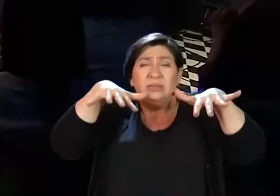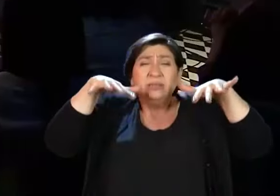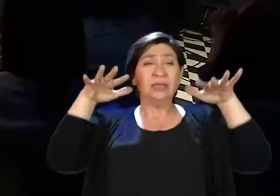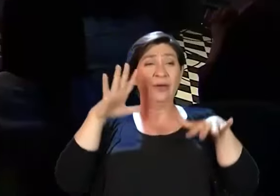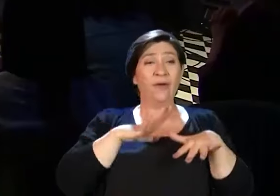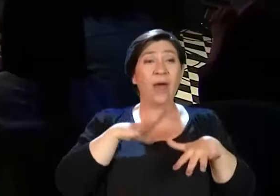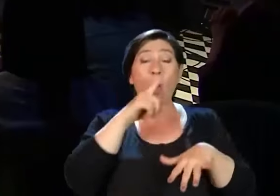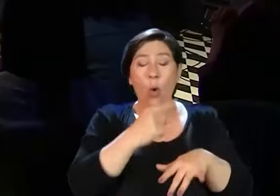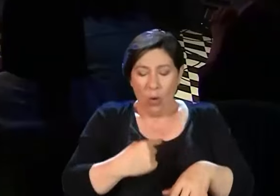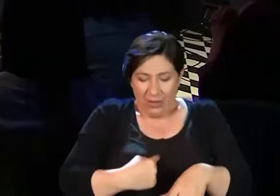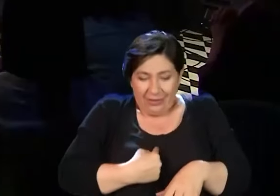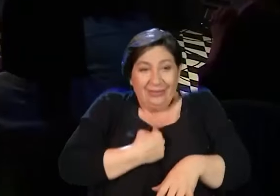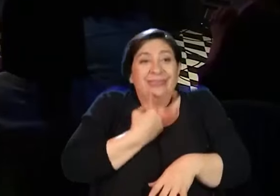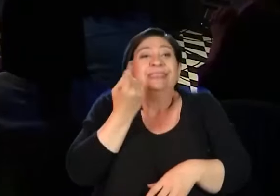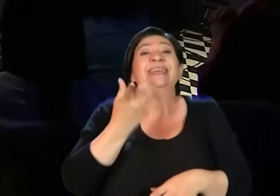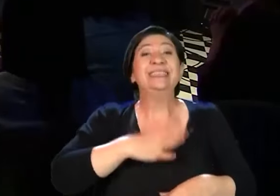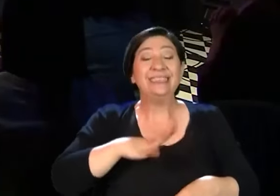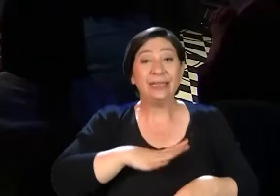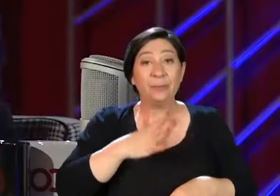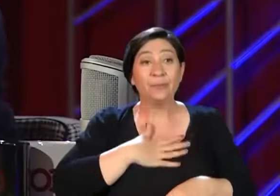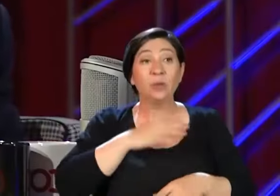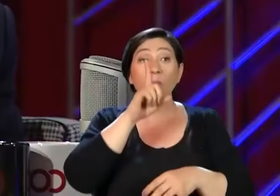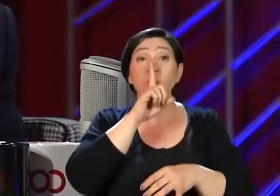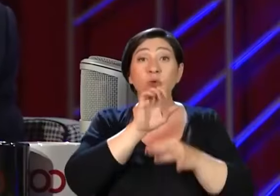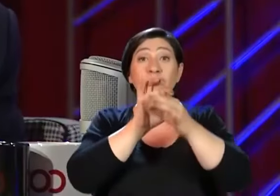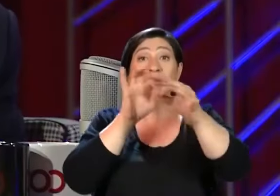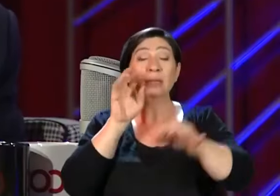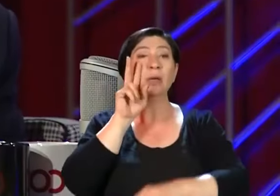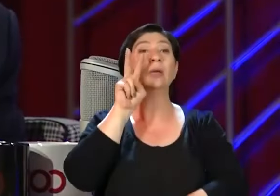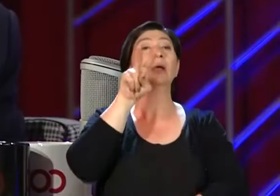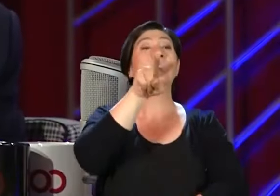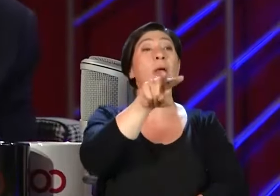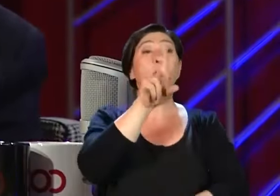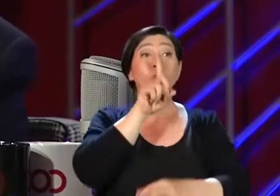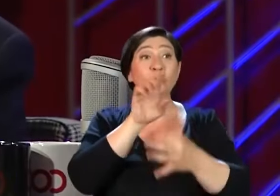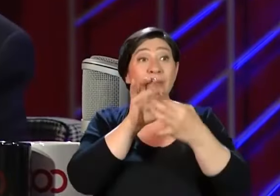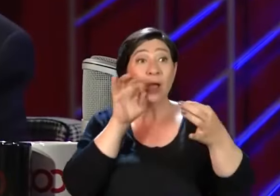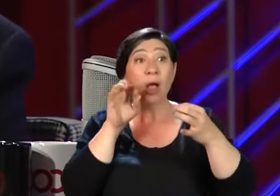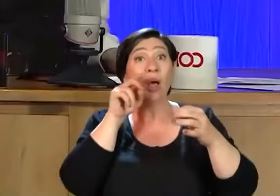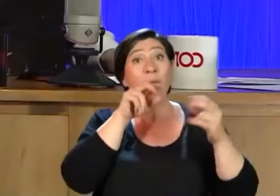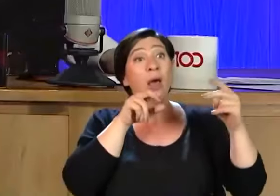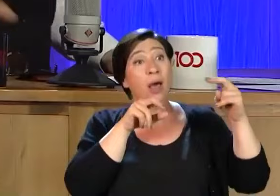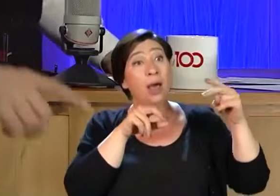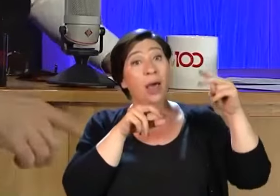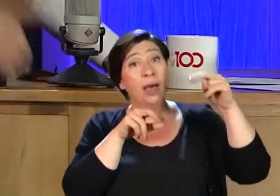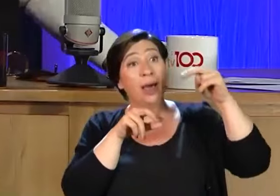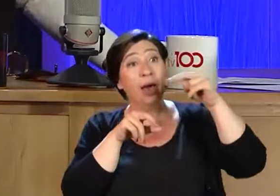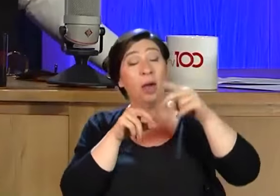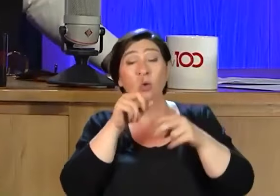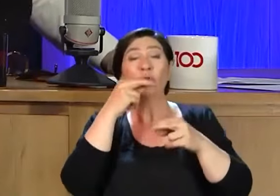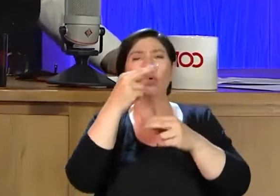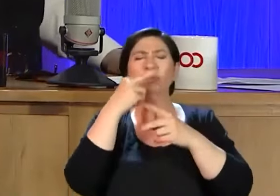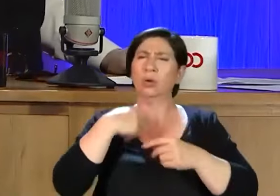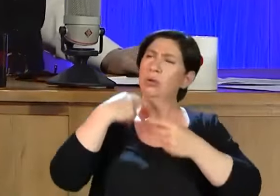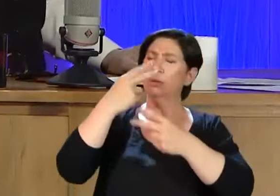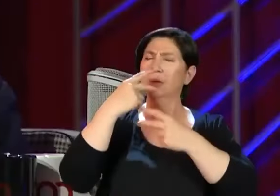Yani insanlar o ruhu hissetsin istedim. 100 metreden o genci gördüm. Tabii oraya geliş öyle.